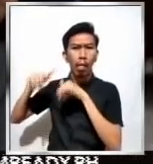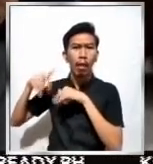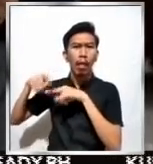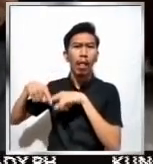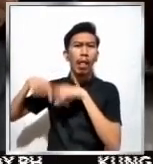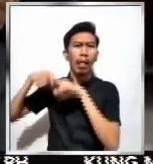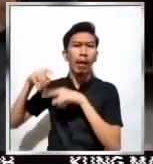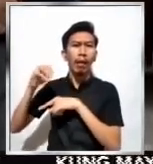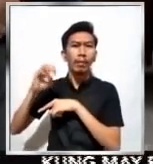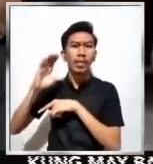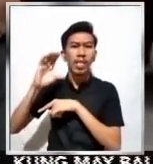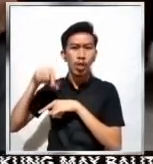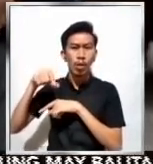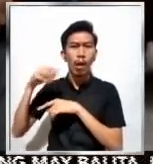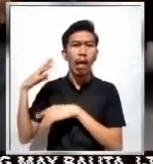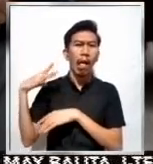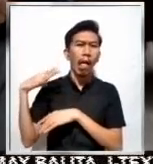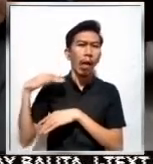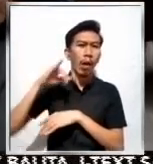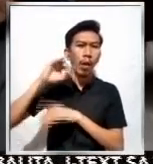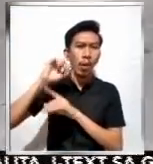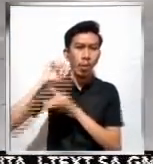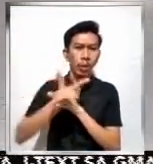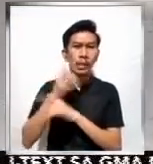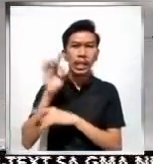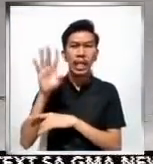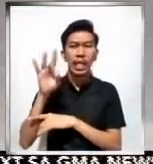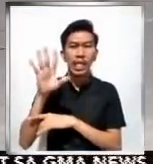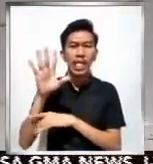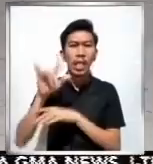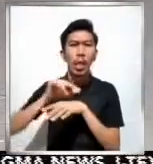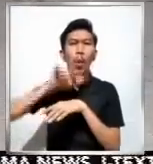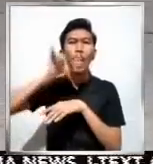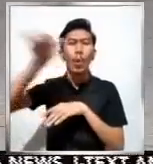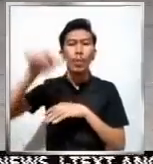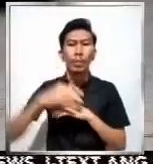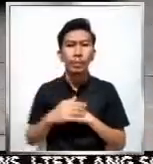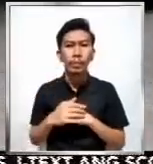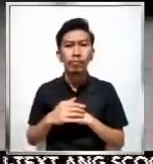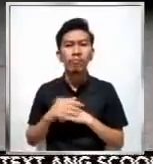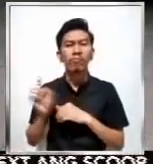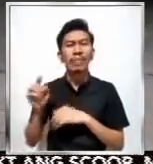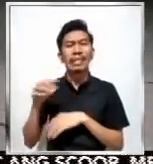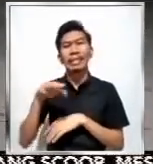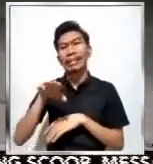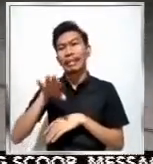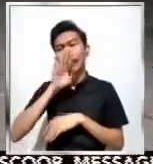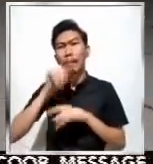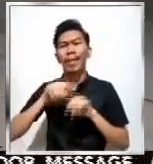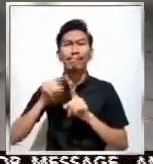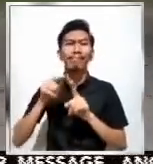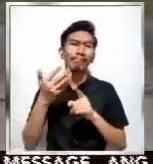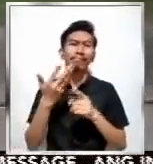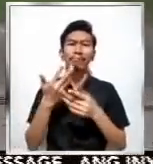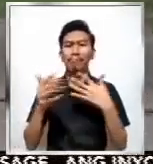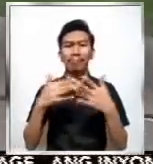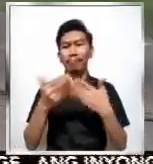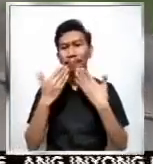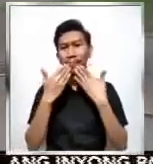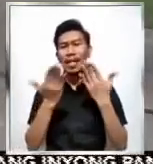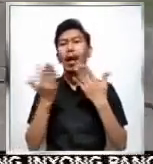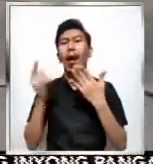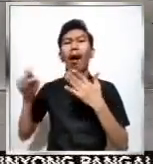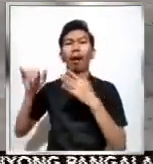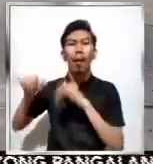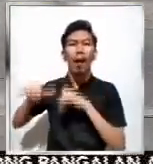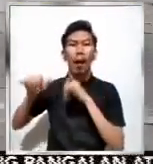18 para sa pagpapatuloy ng biyahe. Dismayado siya pero nagpapasalamat na rin dahil di hamak na maayos ang kanilang libreng tinutuluyan ngayon kasama